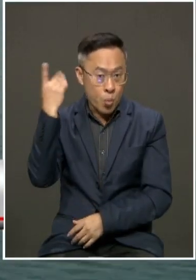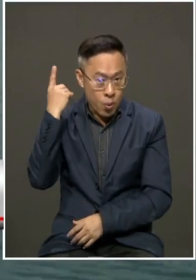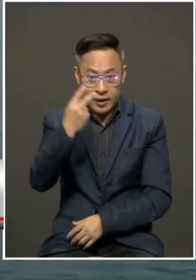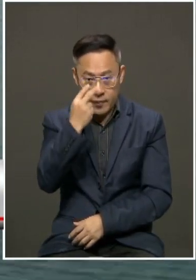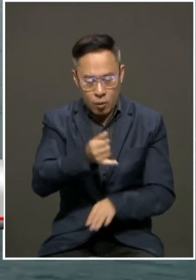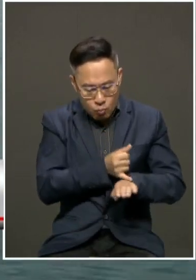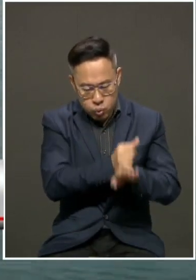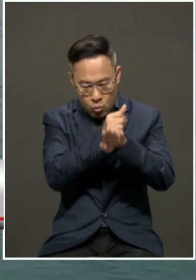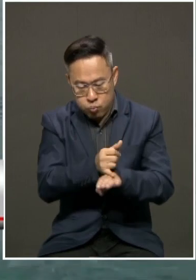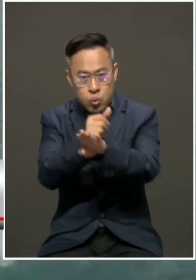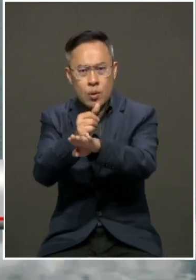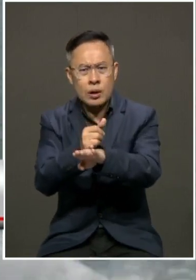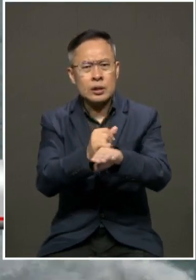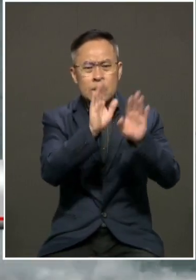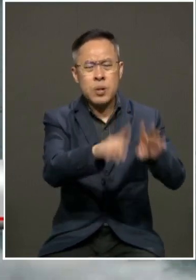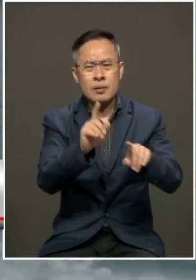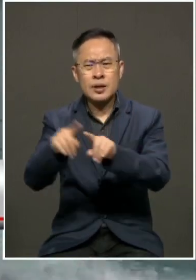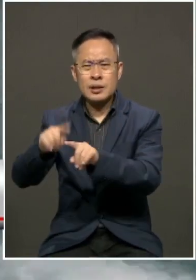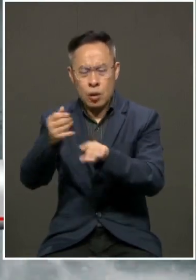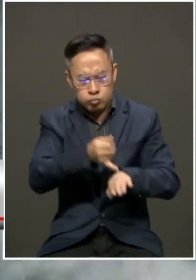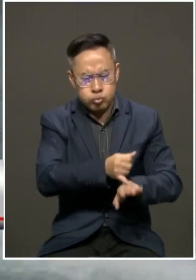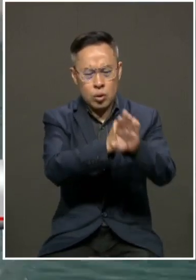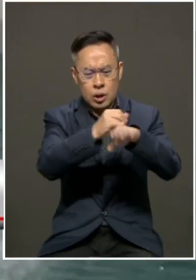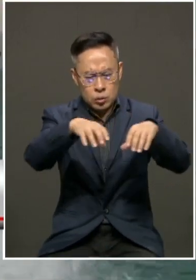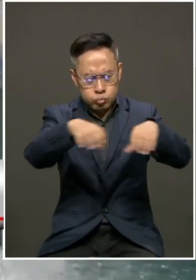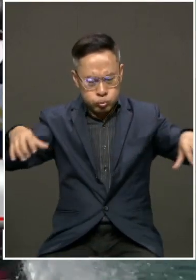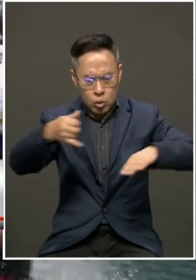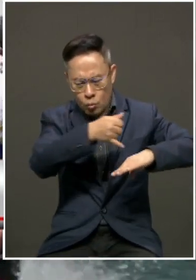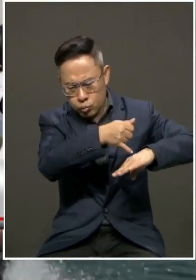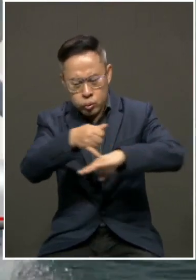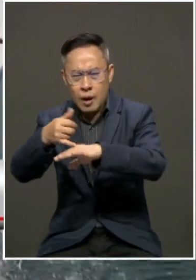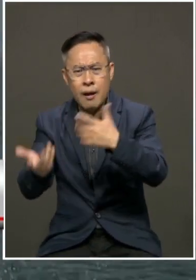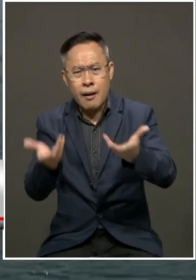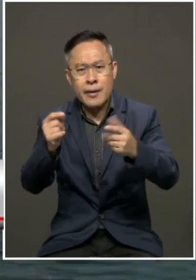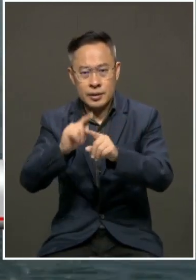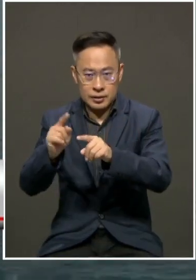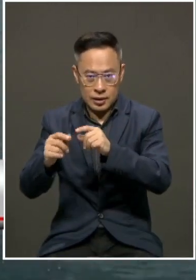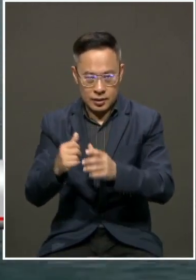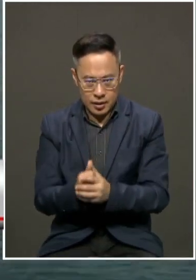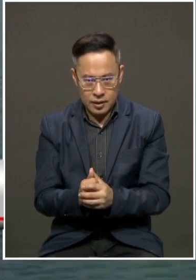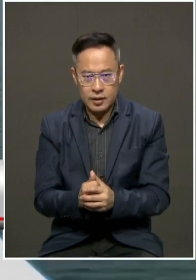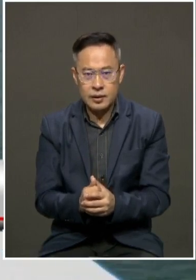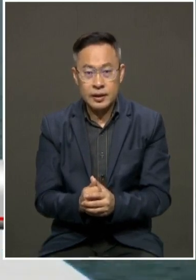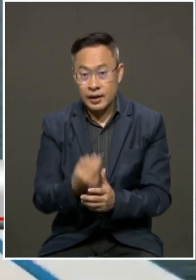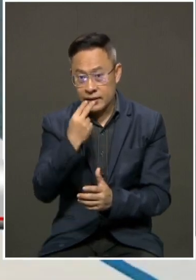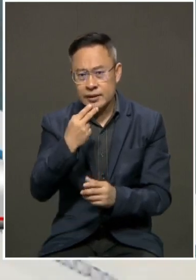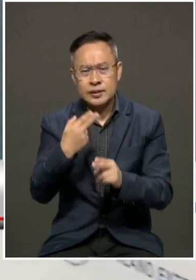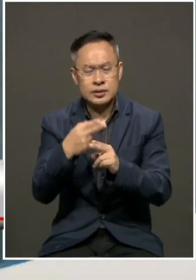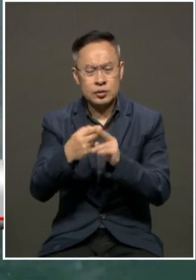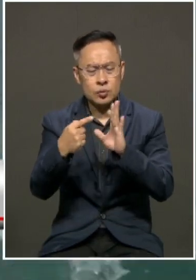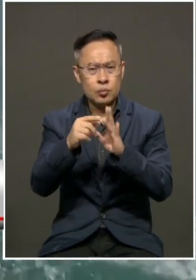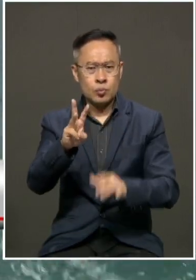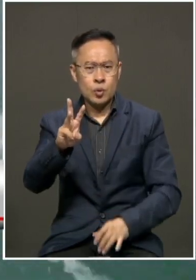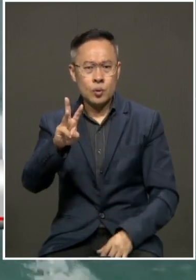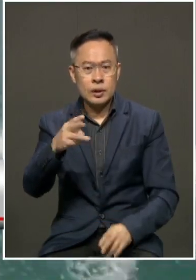ก็เป็นการประเดิมสนามอย่างเป็นทางการวันแรกเลยนะคะในรอบคัดเลือกเริ่มจากประเภท weightboardค่ะรุ่นอายุต่ำกว่า